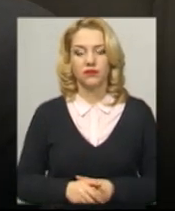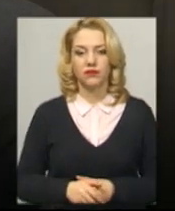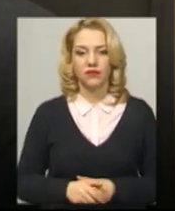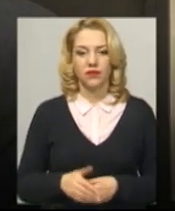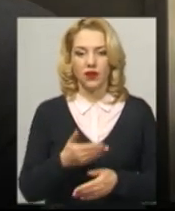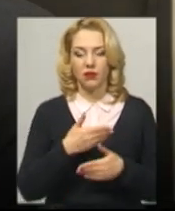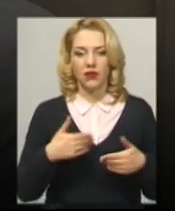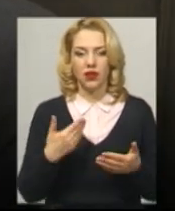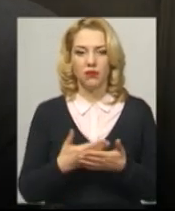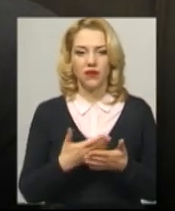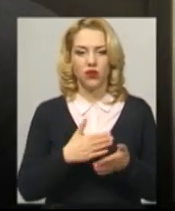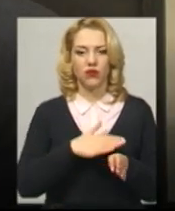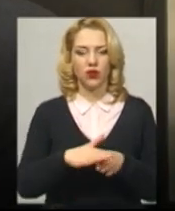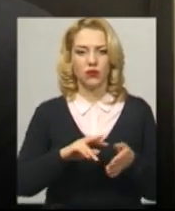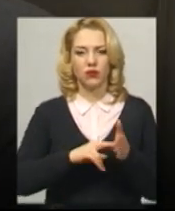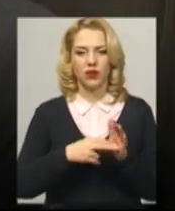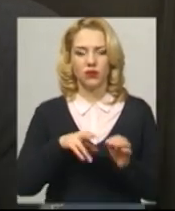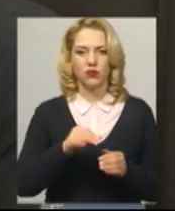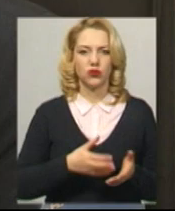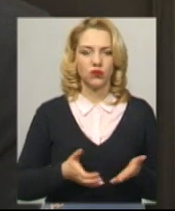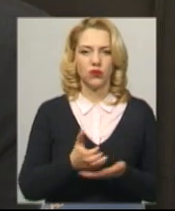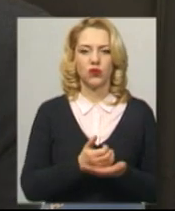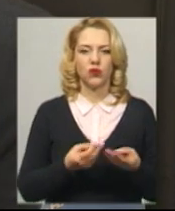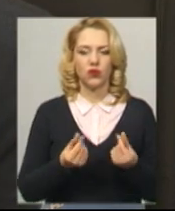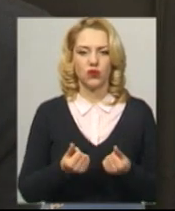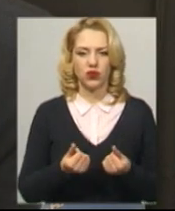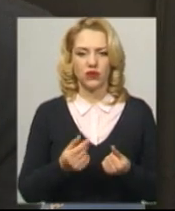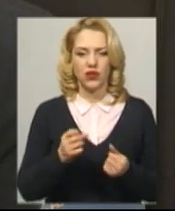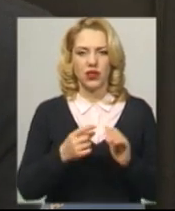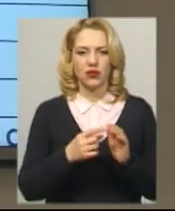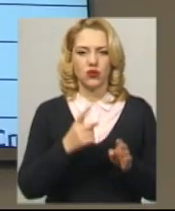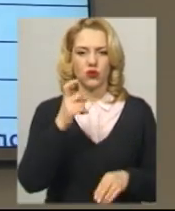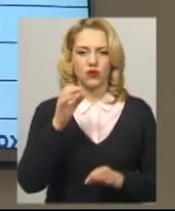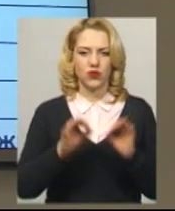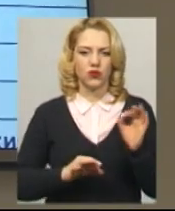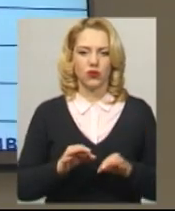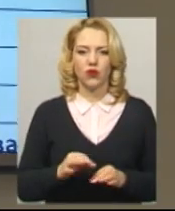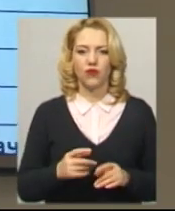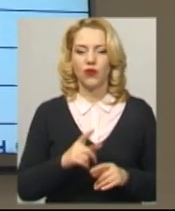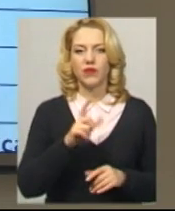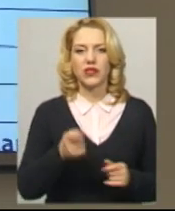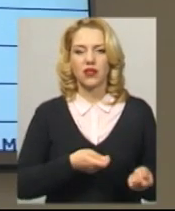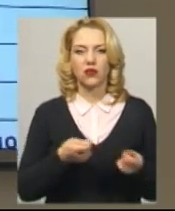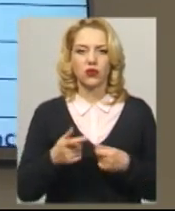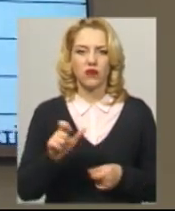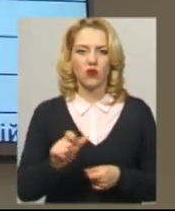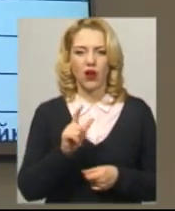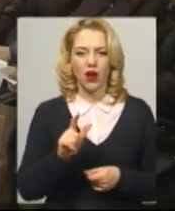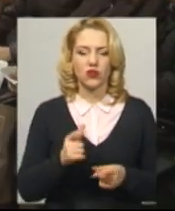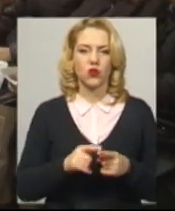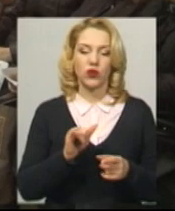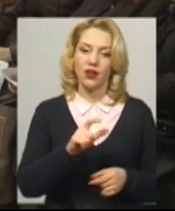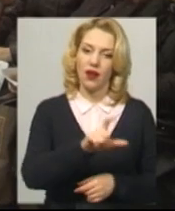ми, напевно, виконуємо план по збору коштів за розподіл 100%. За доставку газу, як і за газ, абоненти